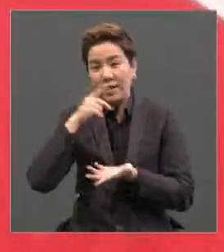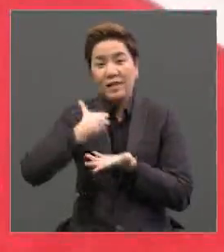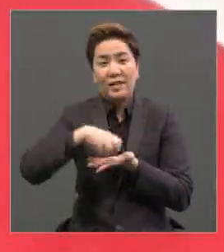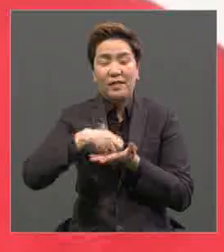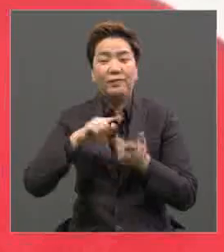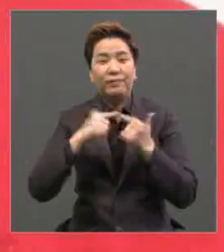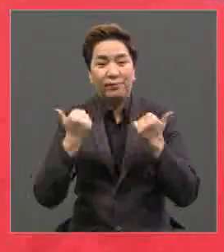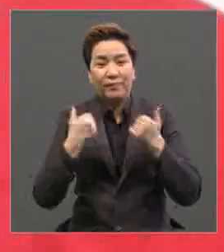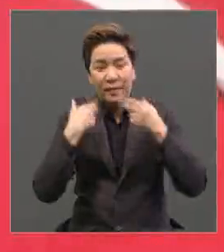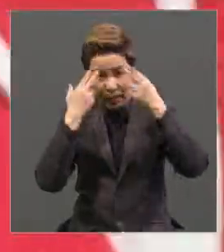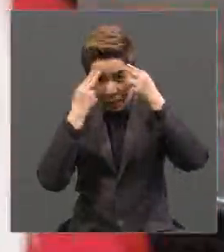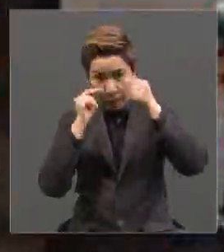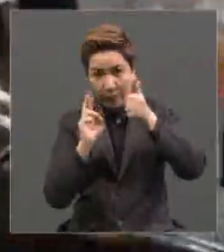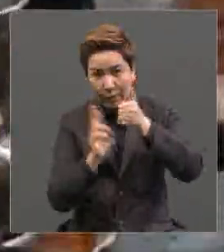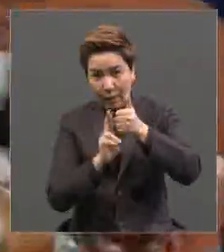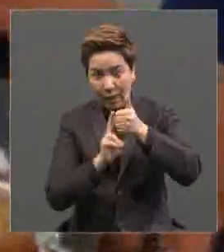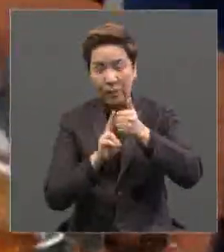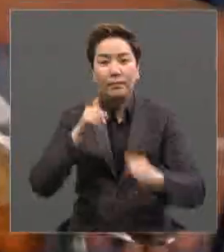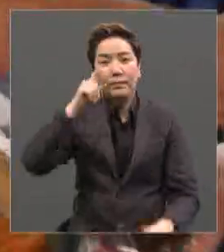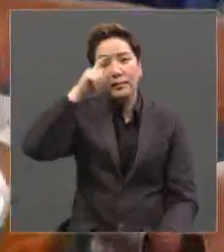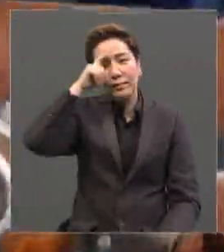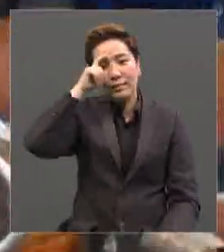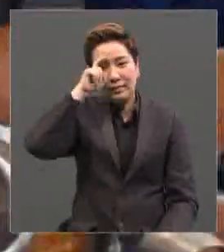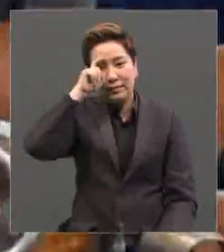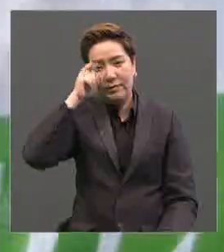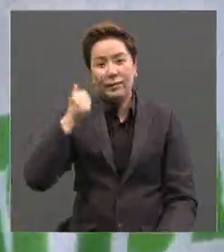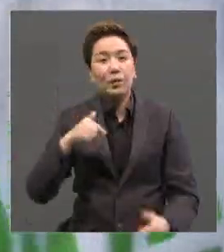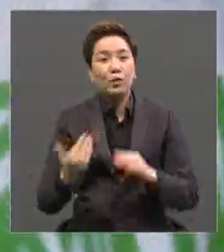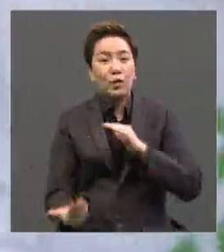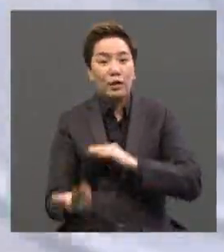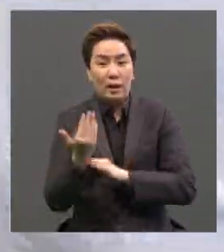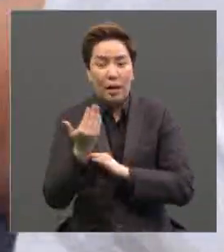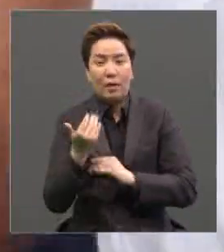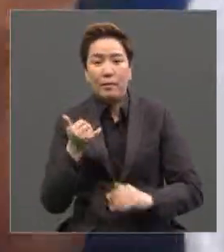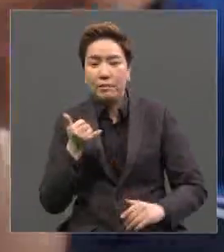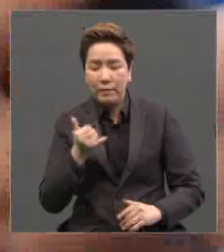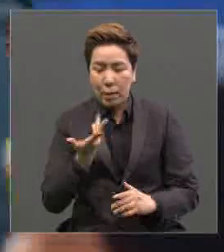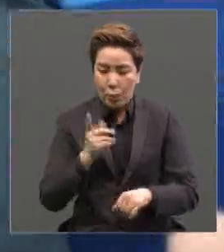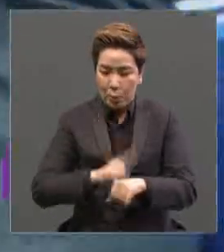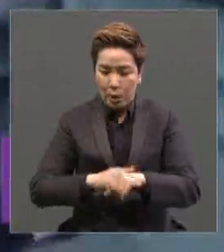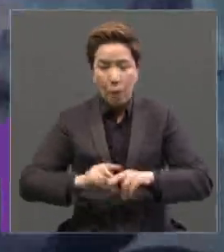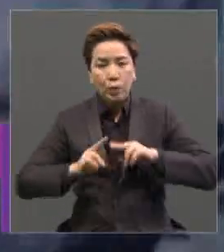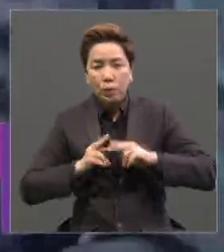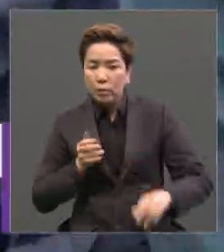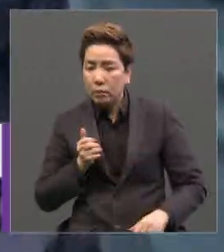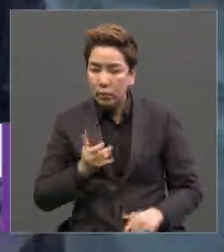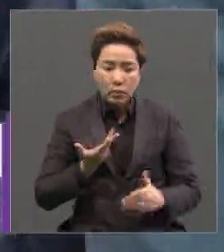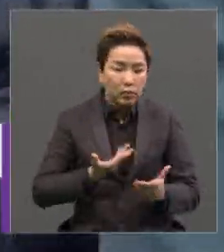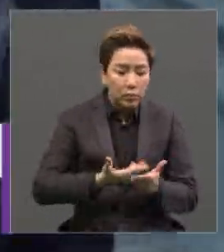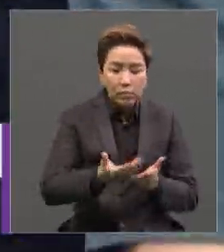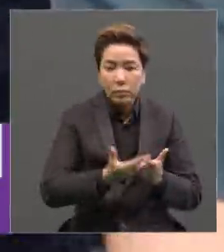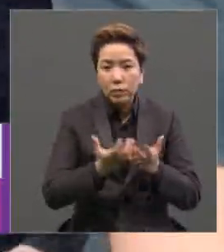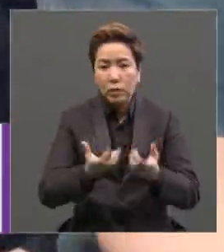ปดูบรรยากาศของลุงป้อมกันก่อนค่ะพลเอกประวิตรวงษ์สุวรรณช่วงเช้านะคะไปใช้เวลาส่วนตัว